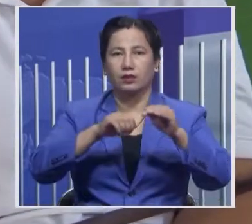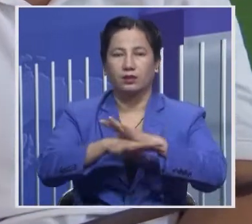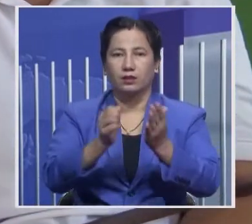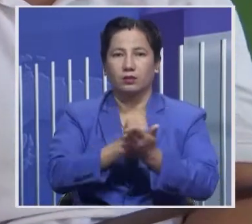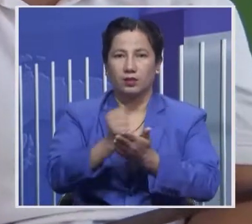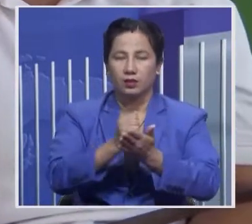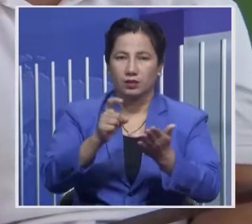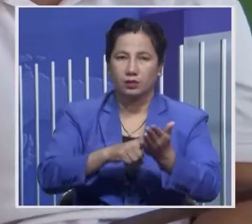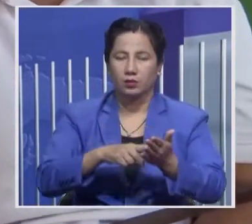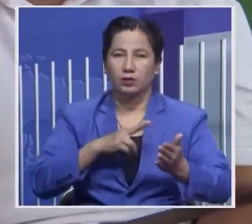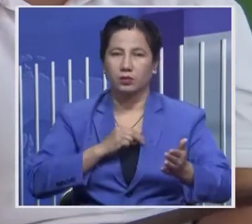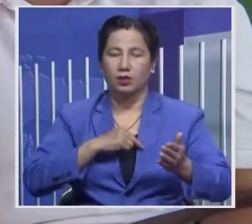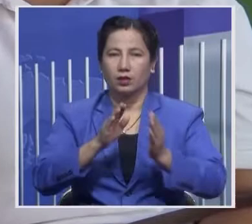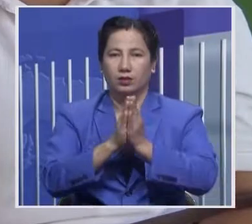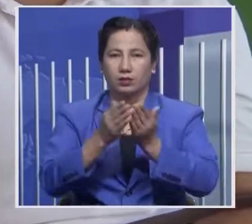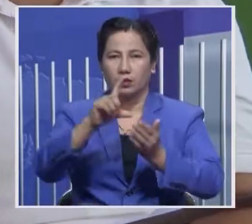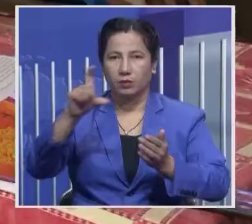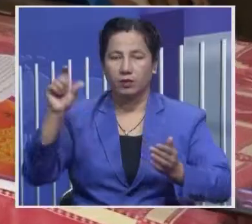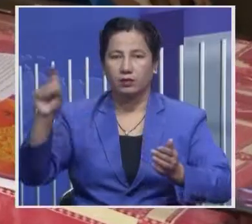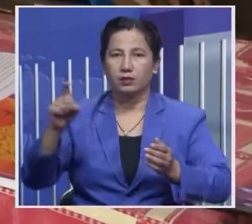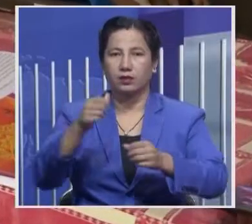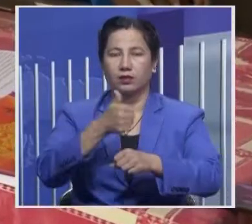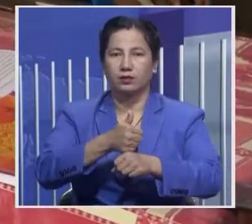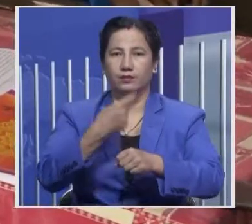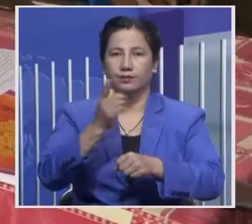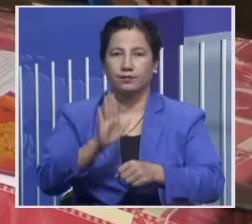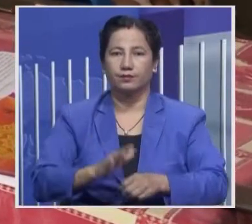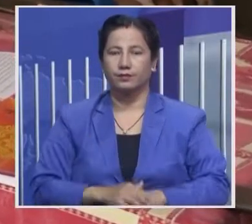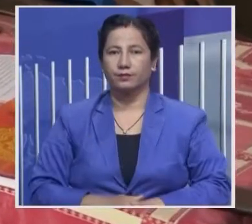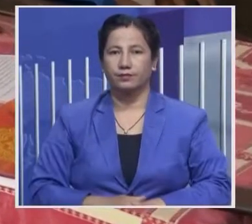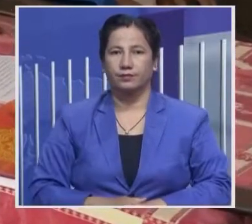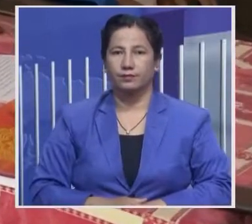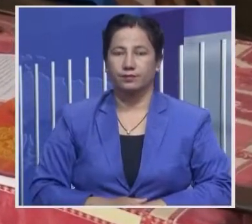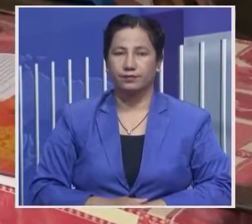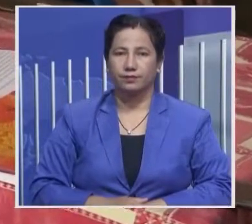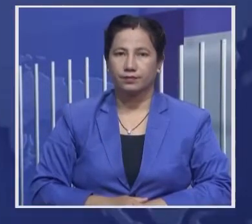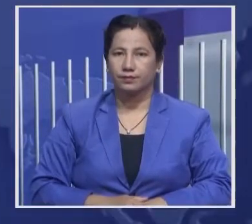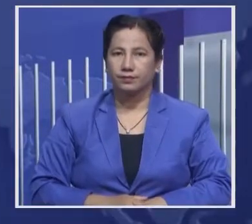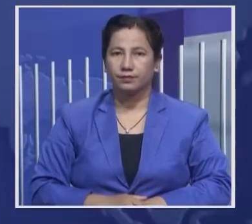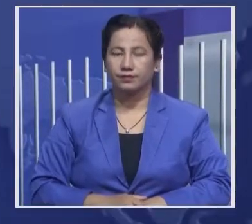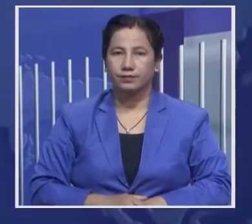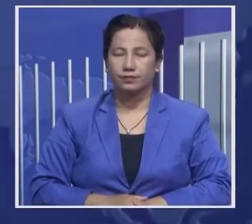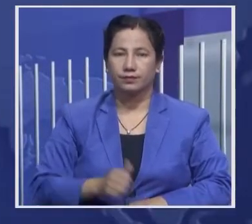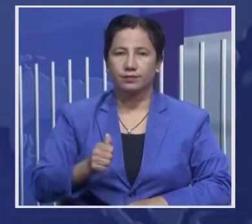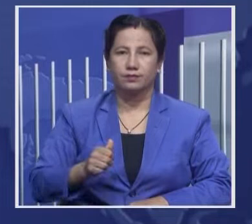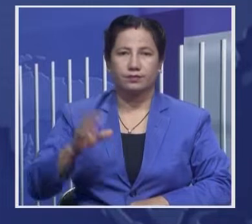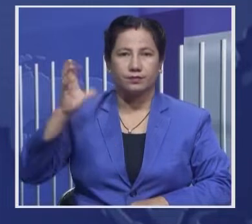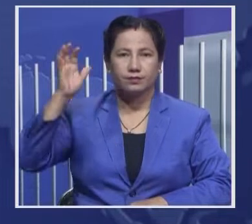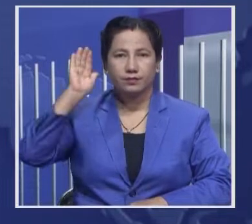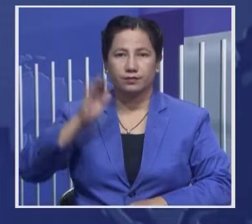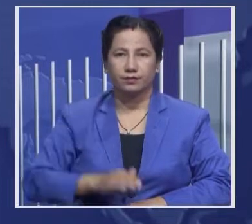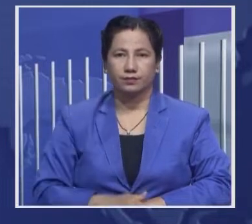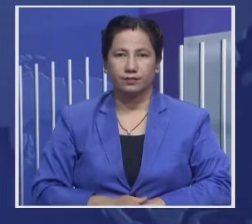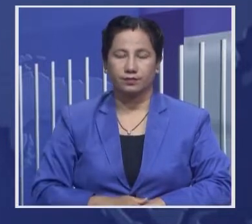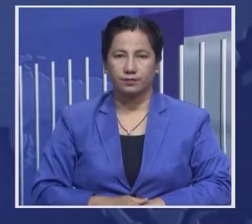सुरु गरेको महेन्द्र पुस्तकालय नेपालगञ्जका अध्यक्ष बलराम यादवले जानकारी दिनुभएको छ। अब अन्तर्राष्ट्रिय